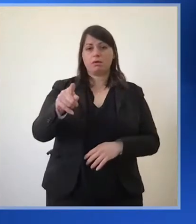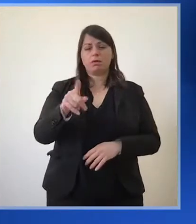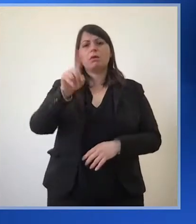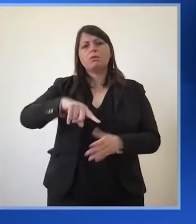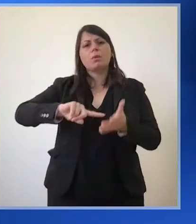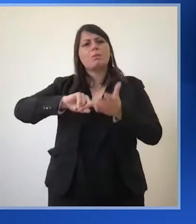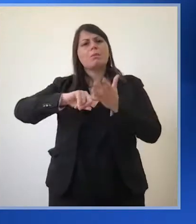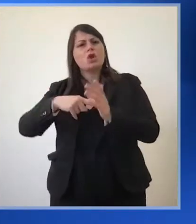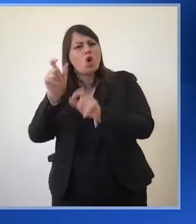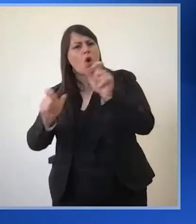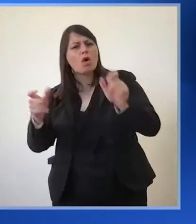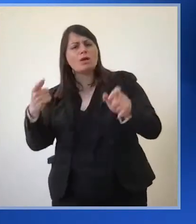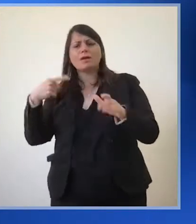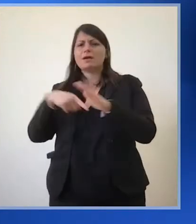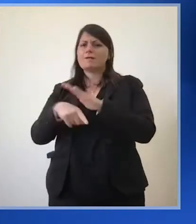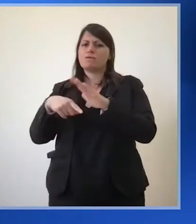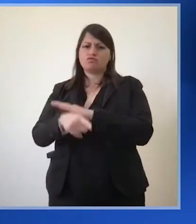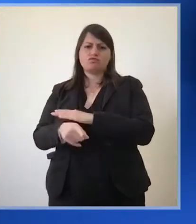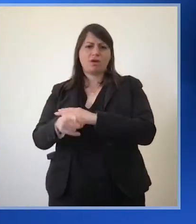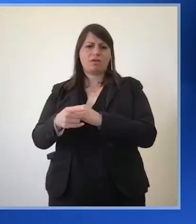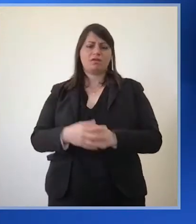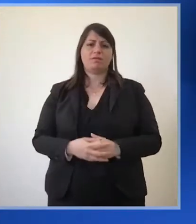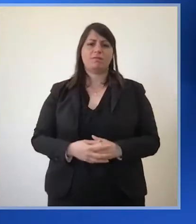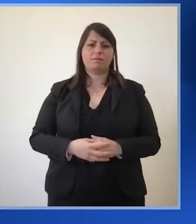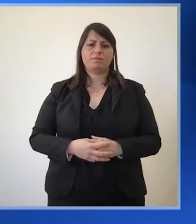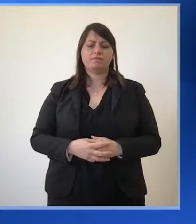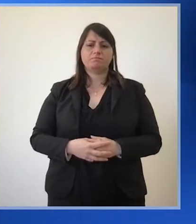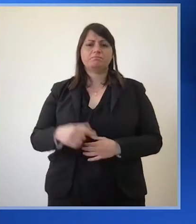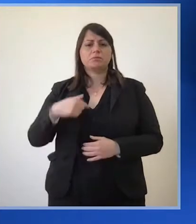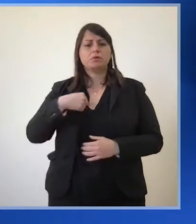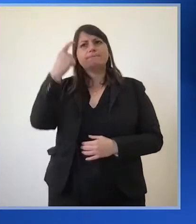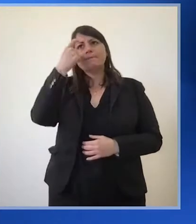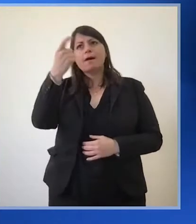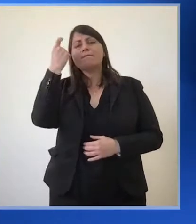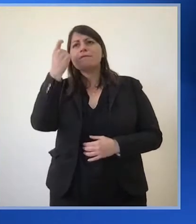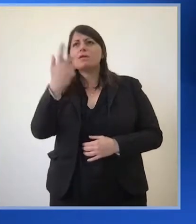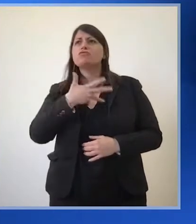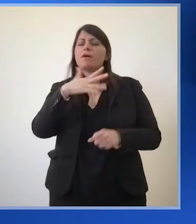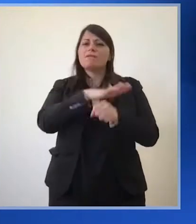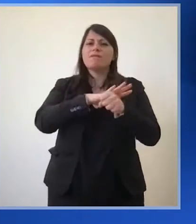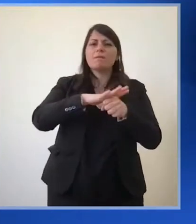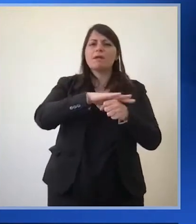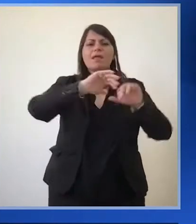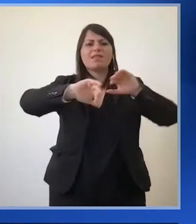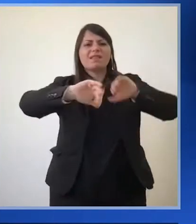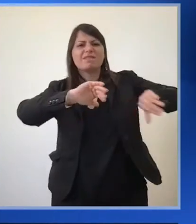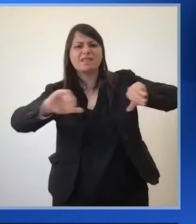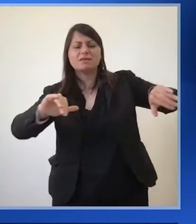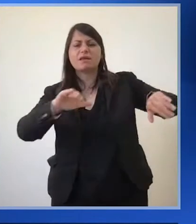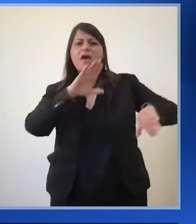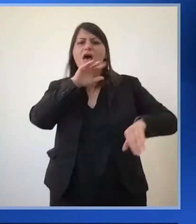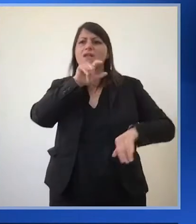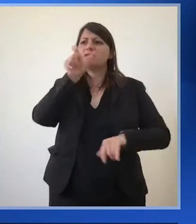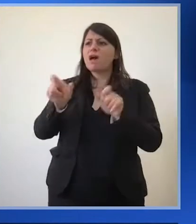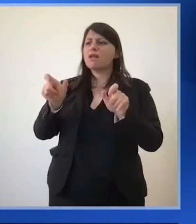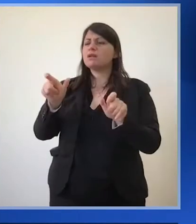e sfollati interni, le famiglie divise, gli anziani rimasti